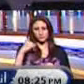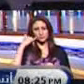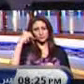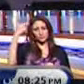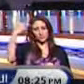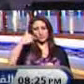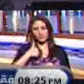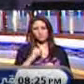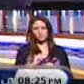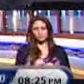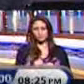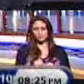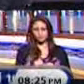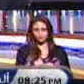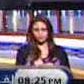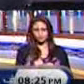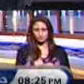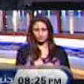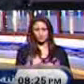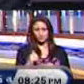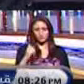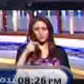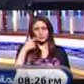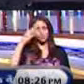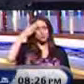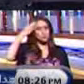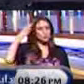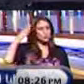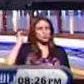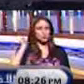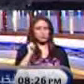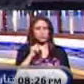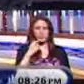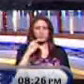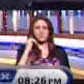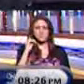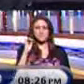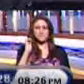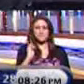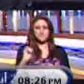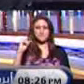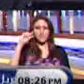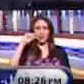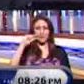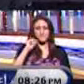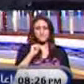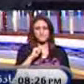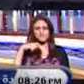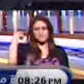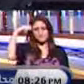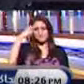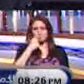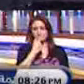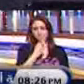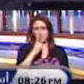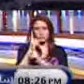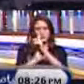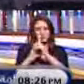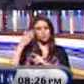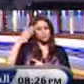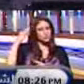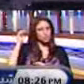مين؟ طيب معنا على التليفون معالي المستشار المحترم الدكتور محمد فؤاد جدالله مستشار السيد رئيس الجمهورية. مساء الخير معالي